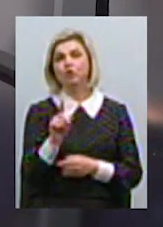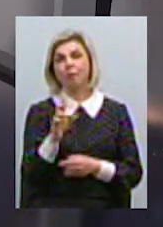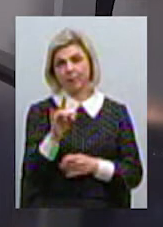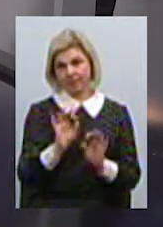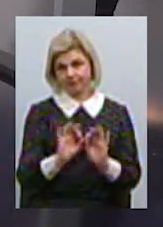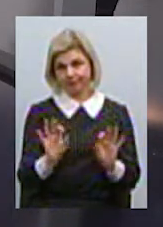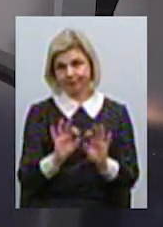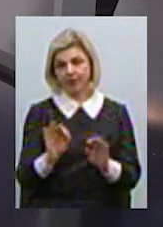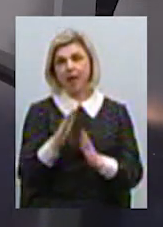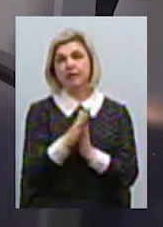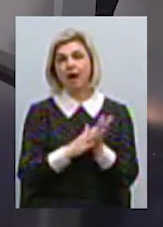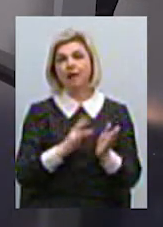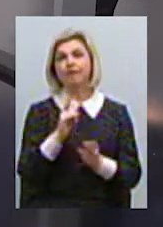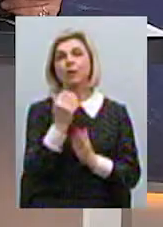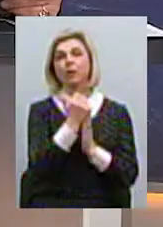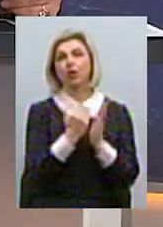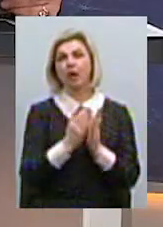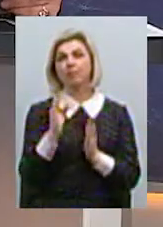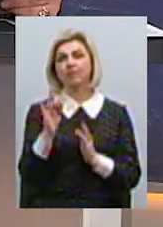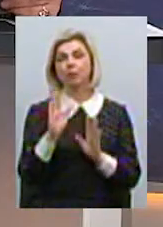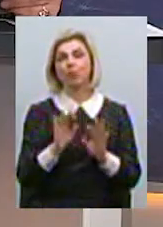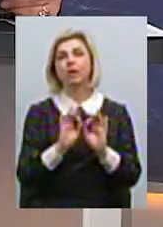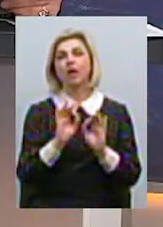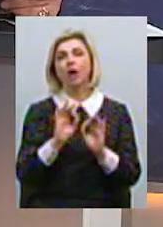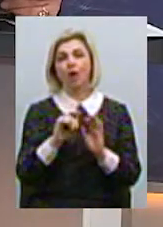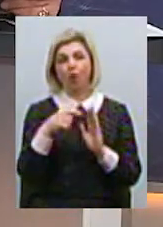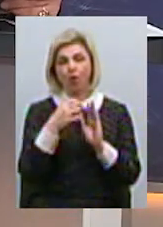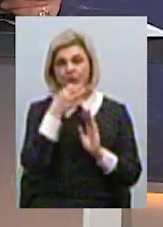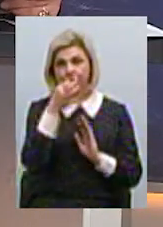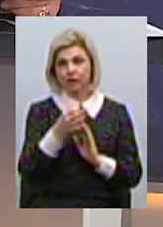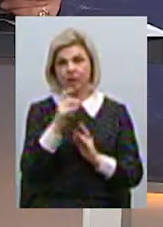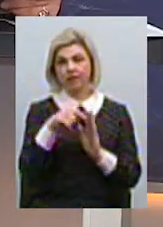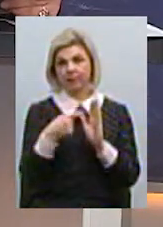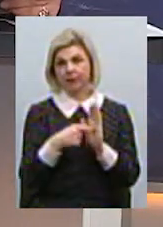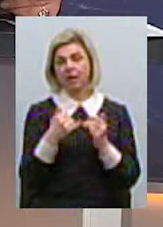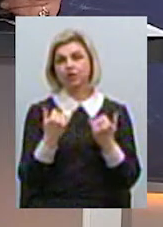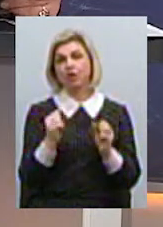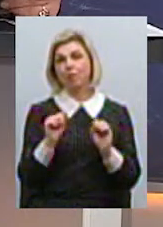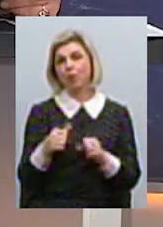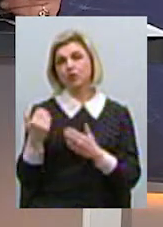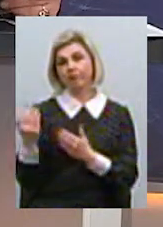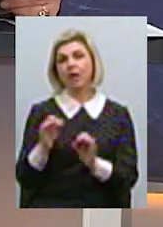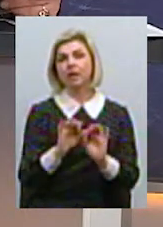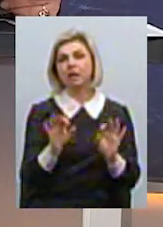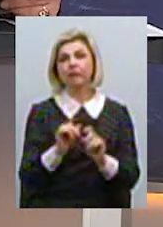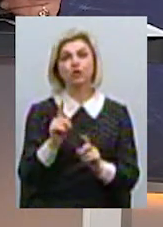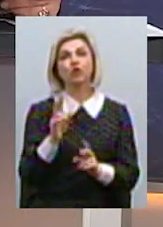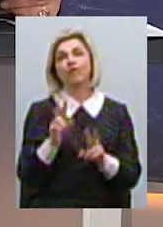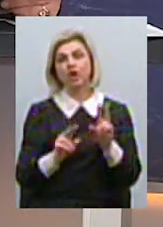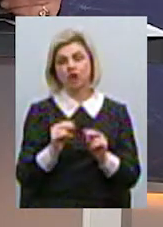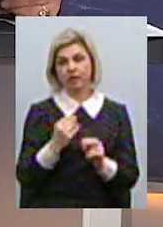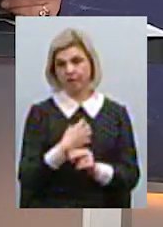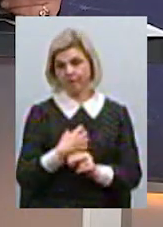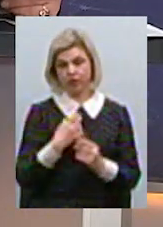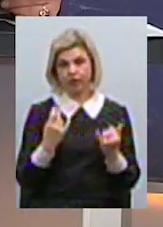монологу. Далі в програмі ви будете розповідати на запитання, а зараз можете розповісти про те, що вважаєте за потрібне,